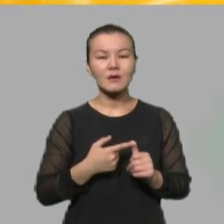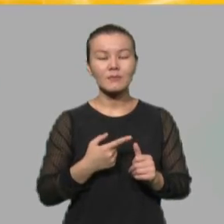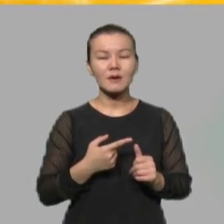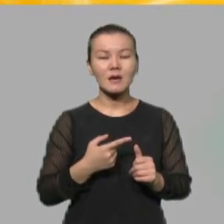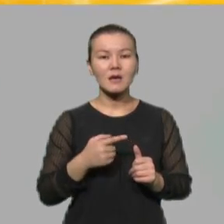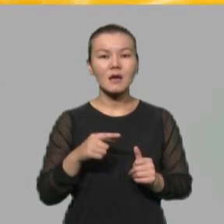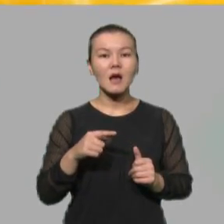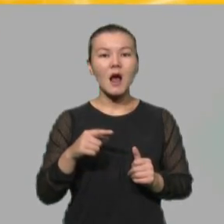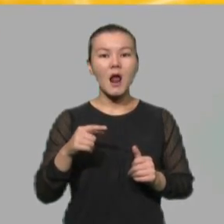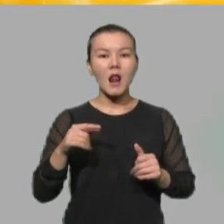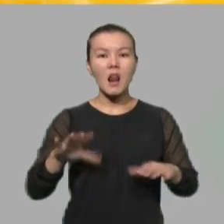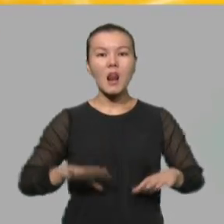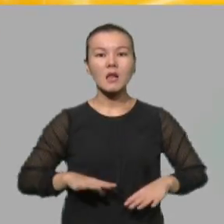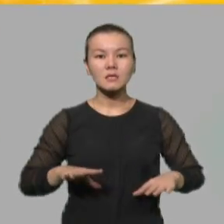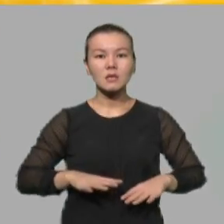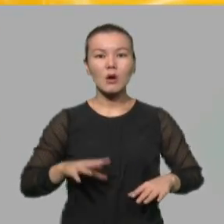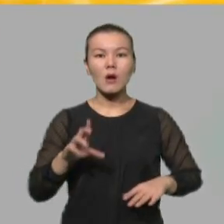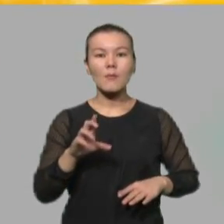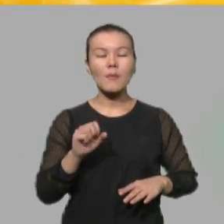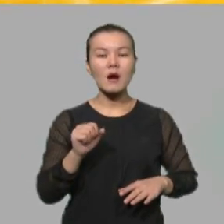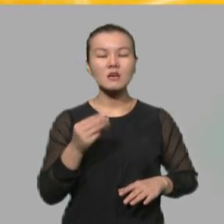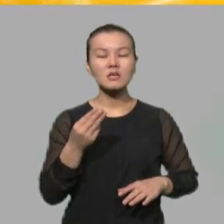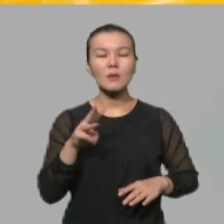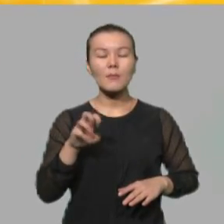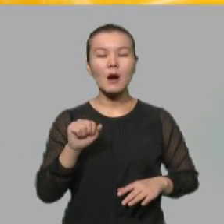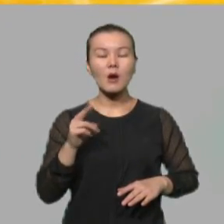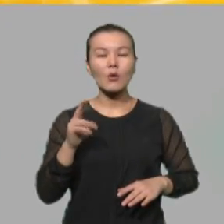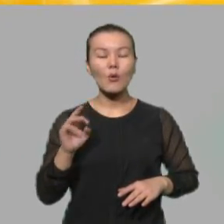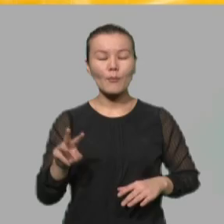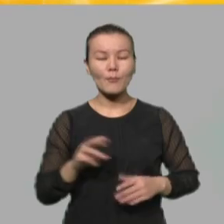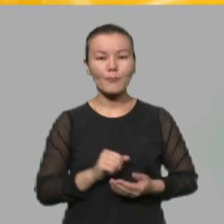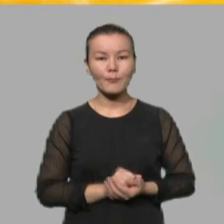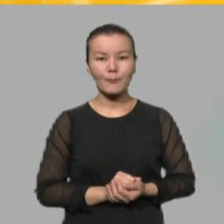называемая лошадиным башмаком.